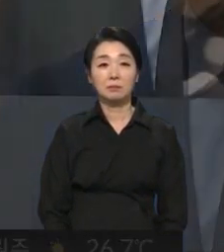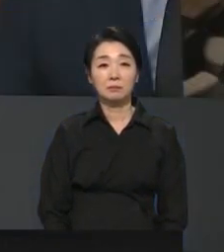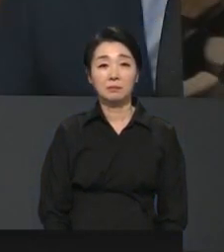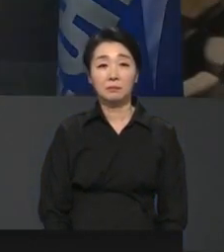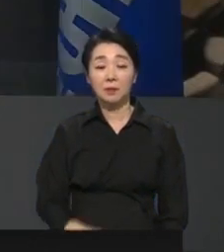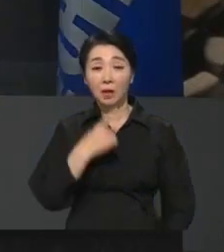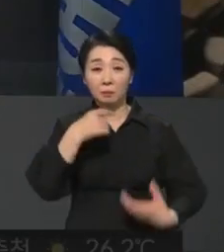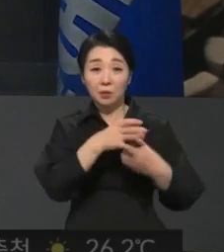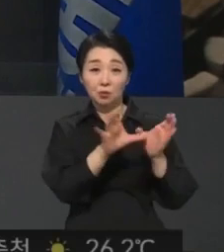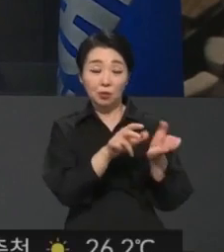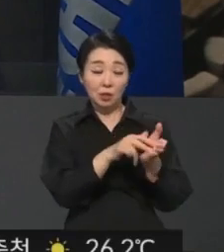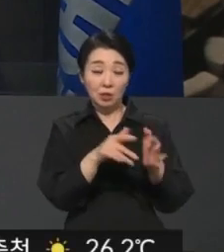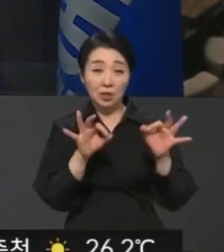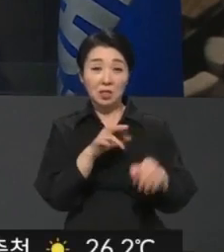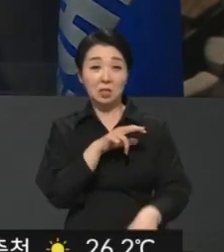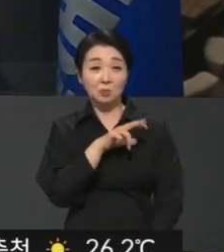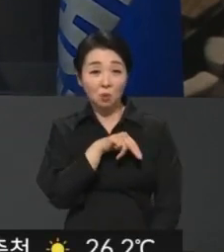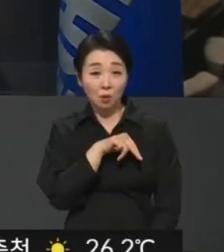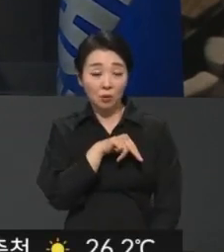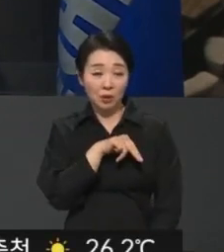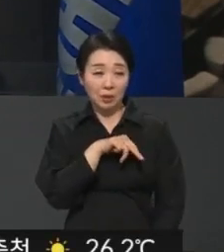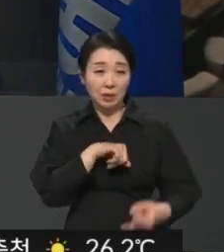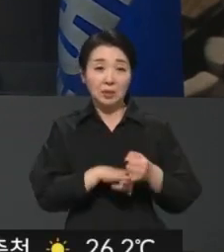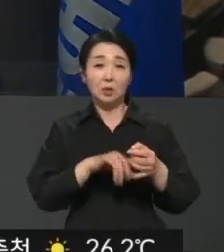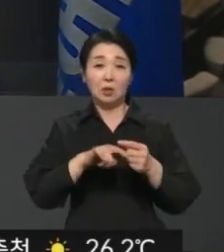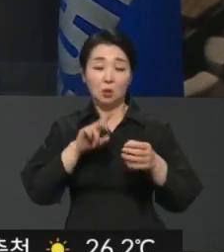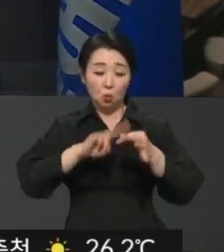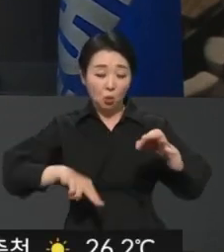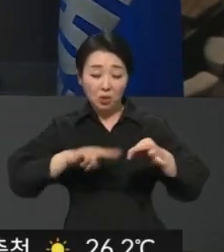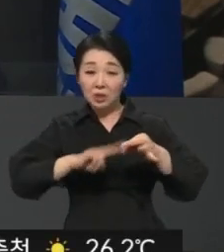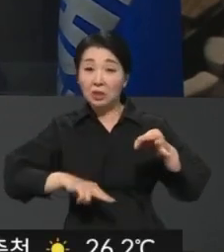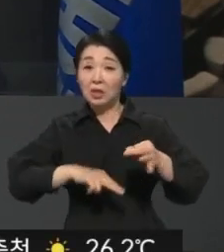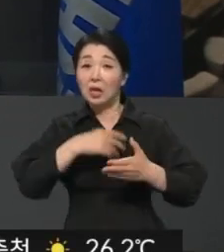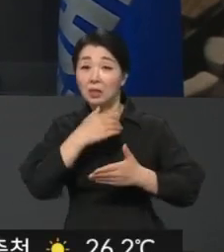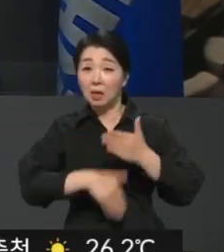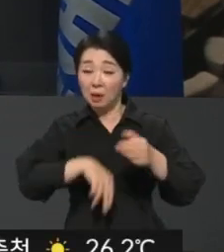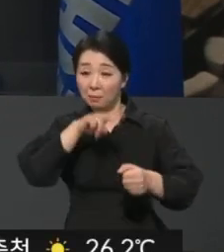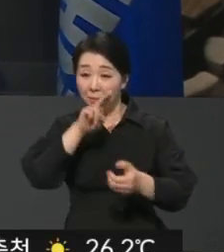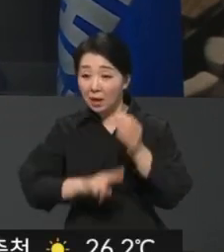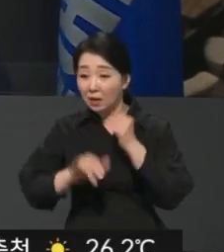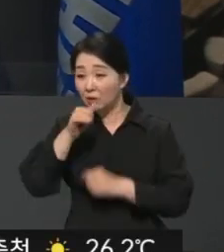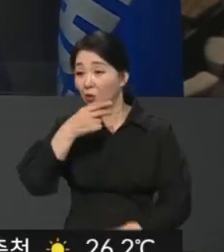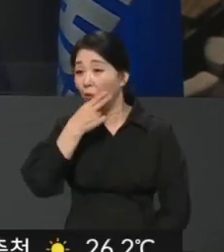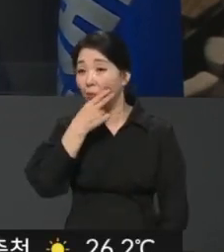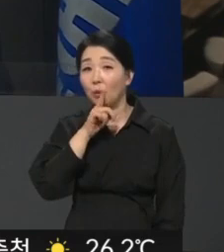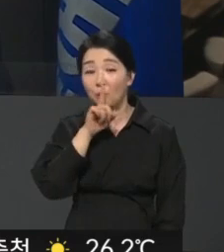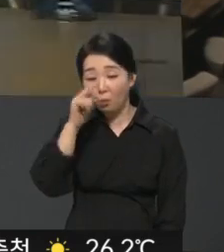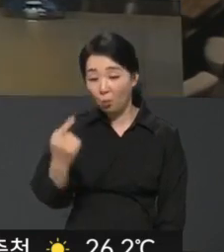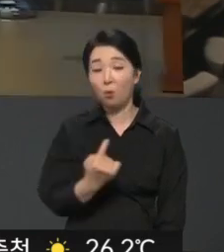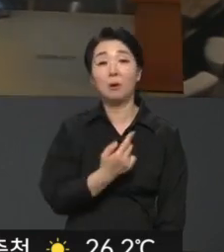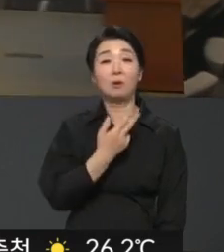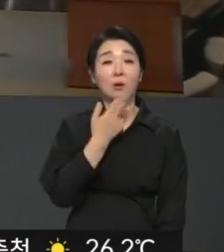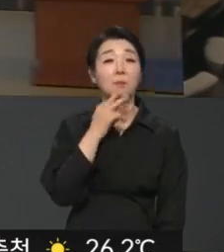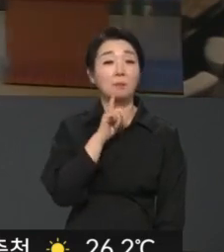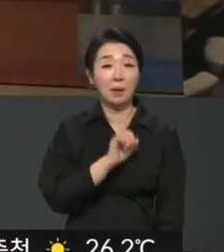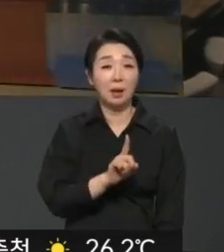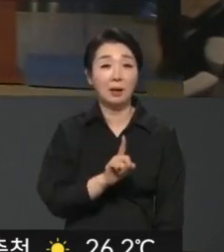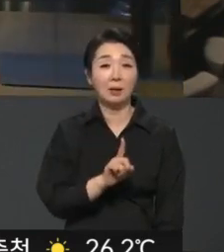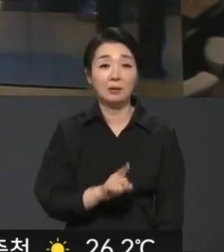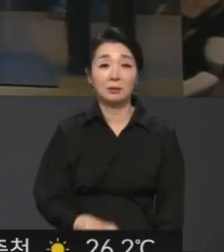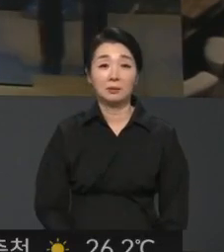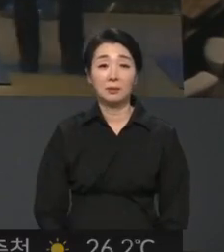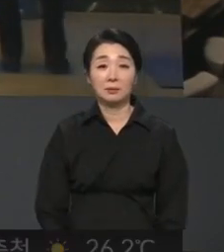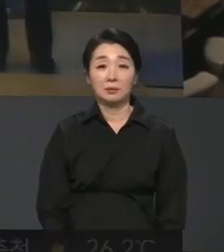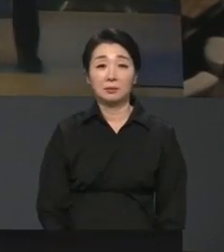네, 민주당은 김 의원이 약속대로 이 코인, 남아있는 코인들 매각했는지에 대해서도 보고받지 못했다고만 답을